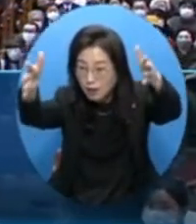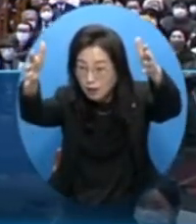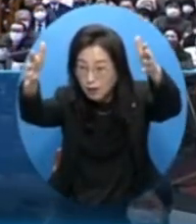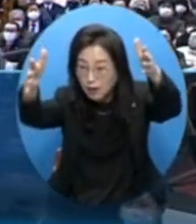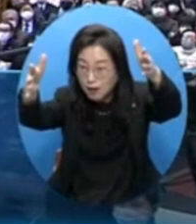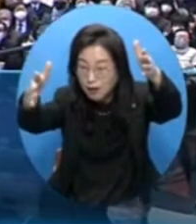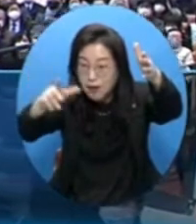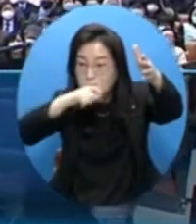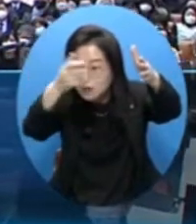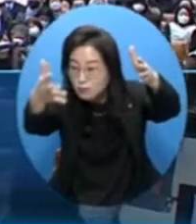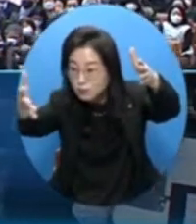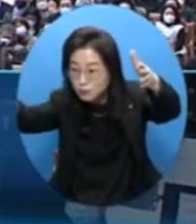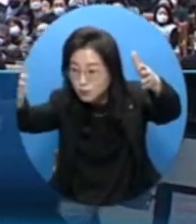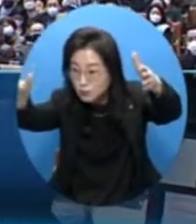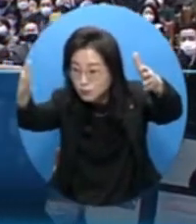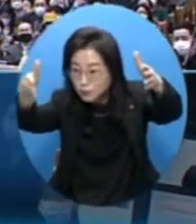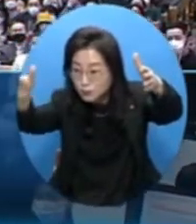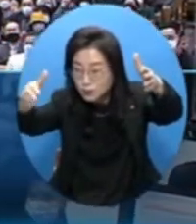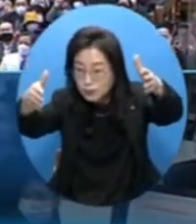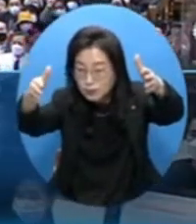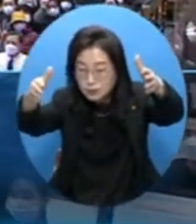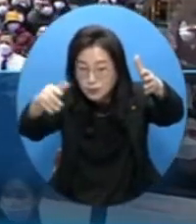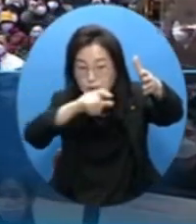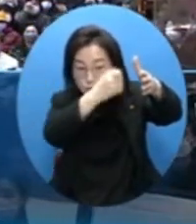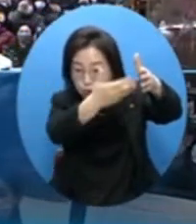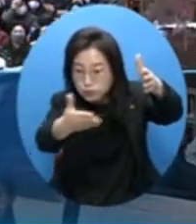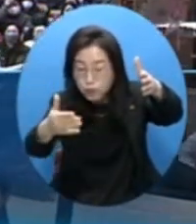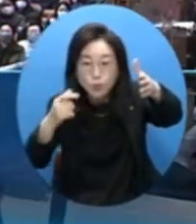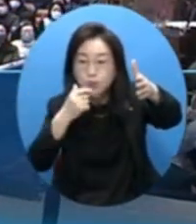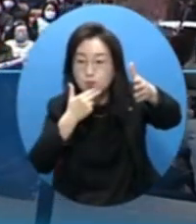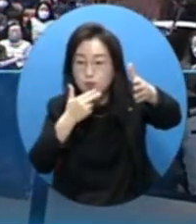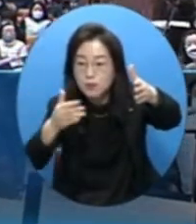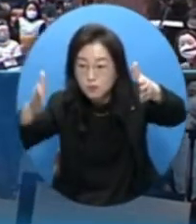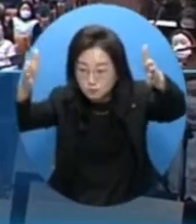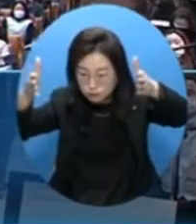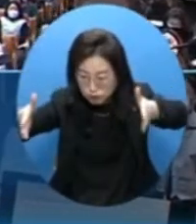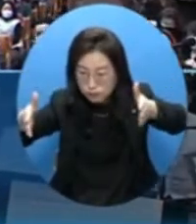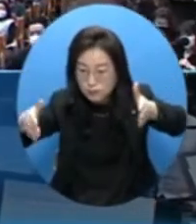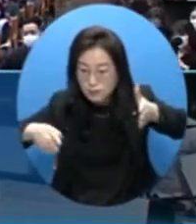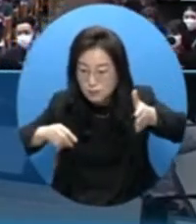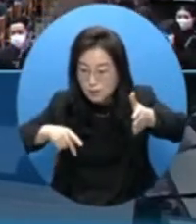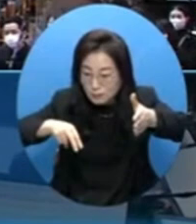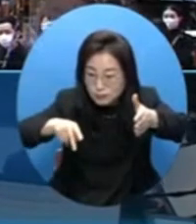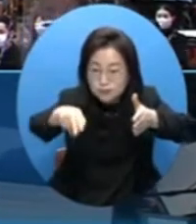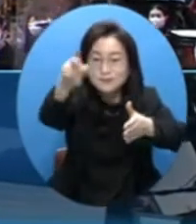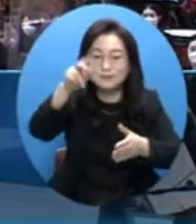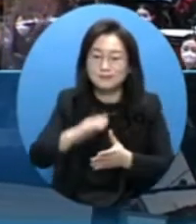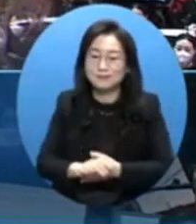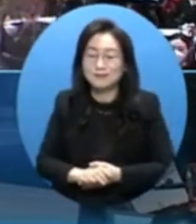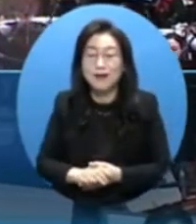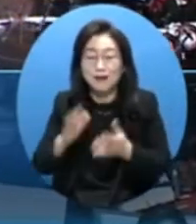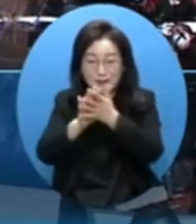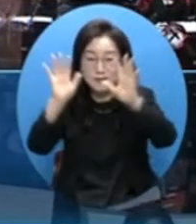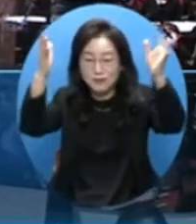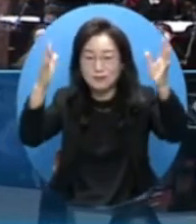바다 염해로 향하여 흘러가는 불은 온전히 끊어짐에 백성이 여리고 앞으로 바로 건널새 할렐루야